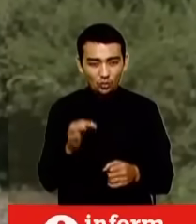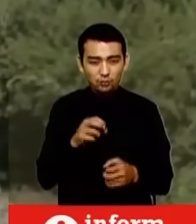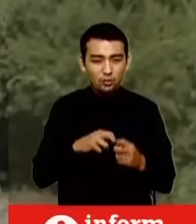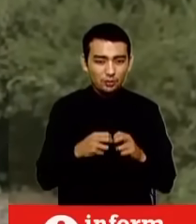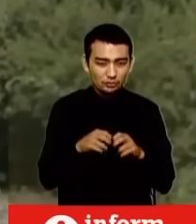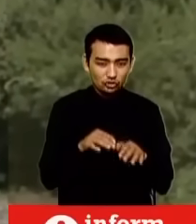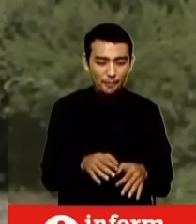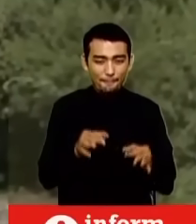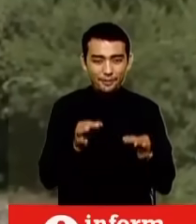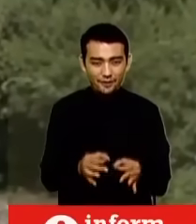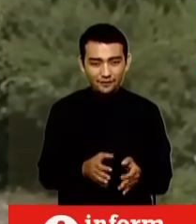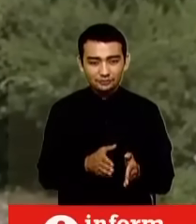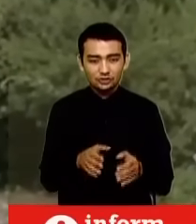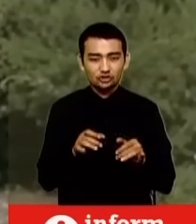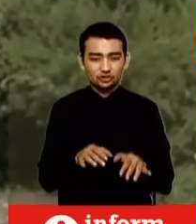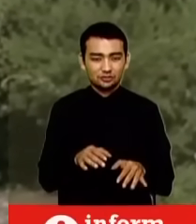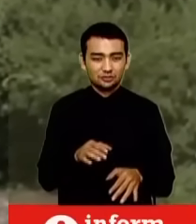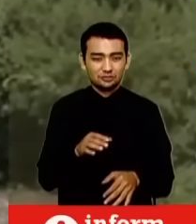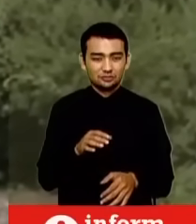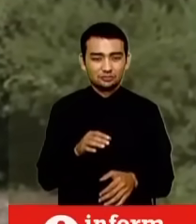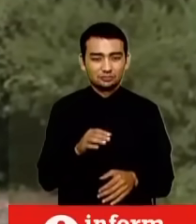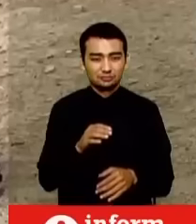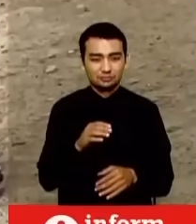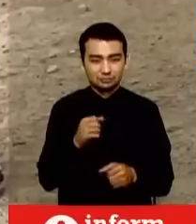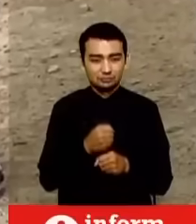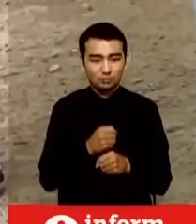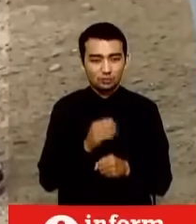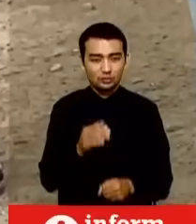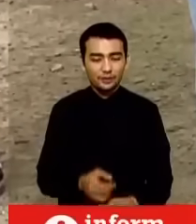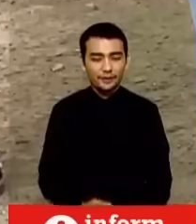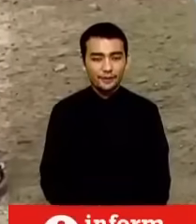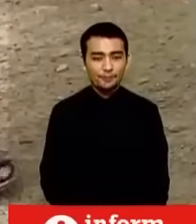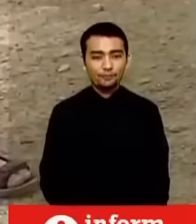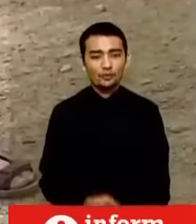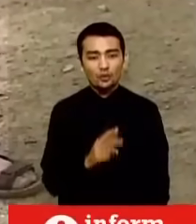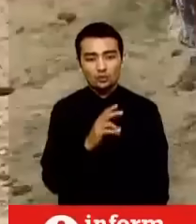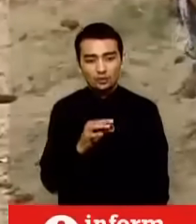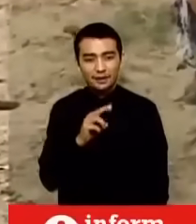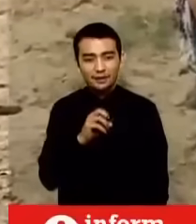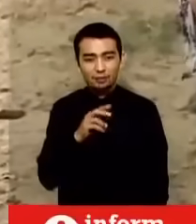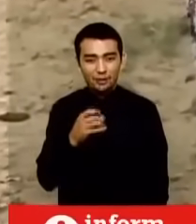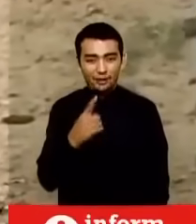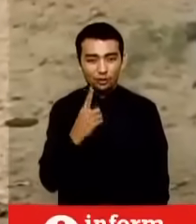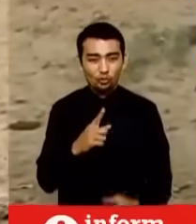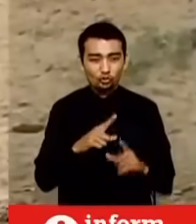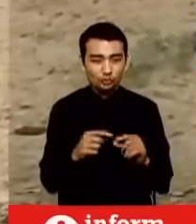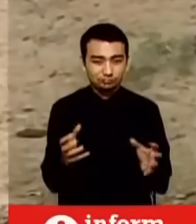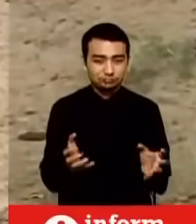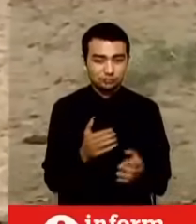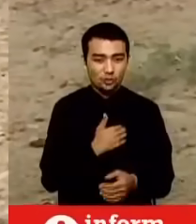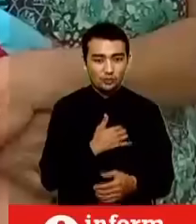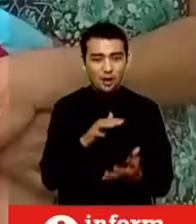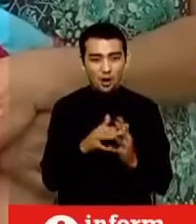мәселені дұрыс оңды бағытта шешу жөнінде талап қойғалы отырмыз. Дей тұрғанмен кенбайлықтар жалғыз мектепті сақтап,